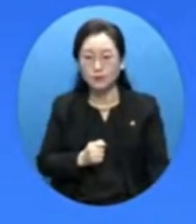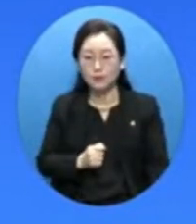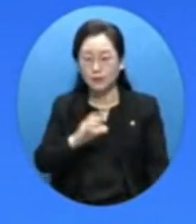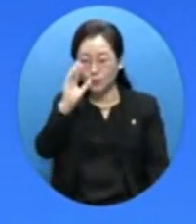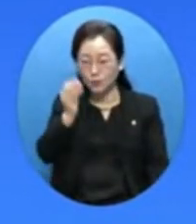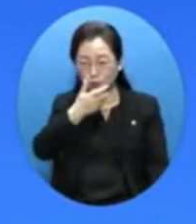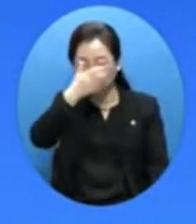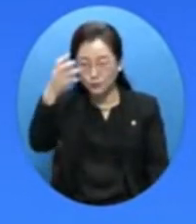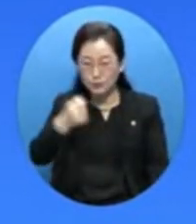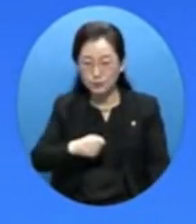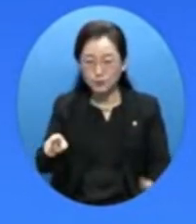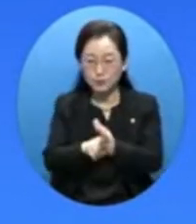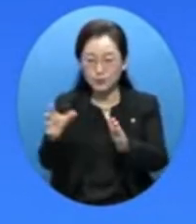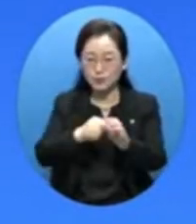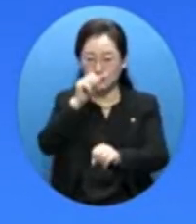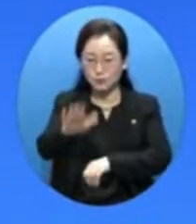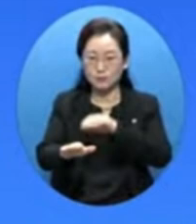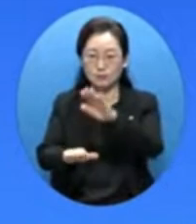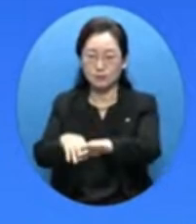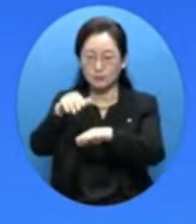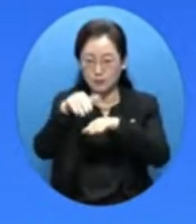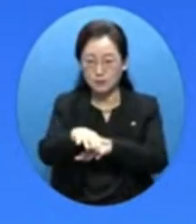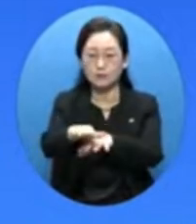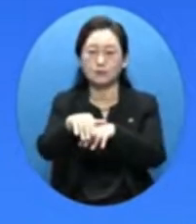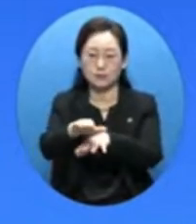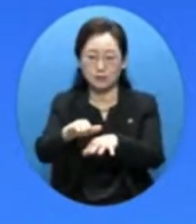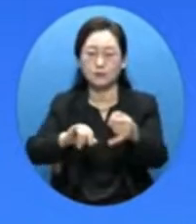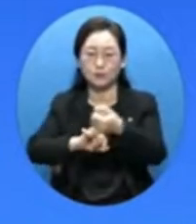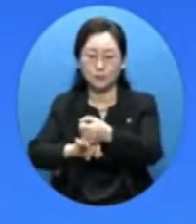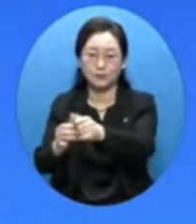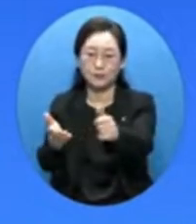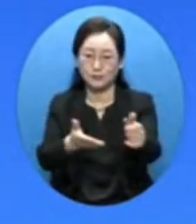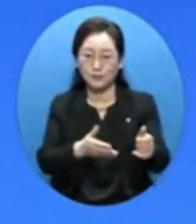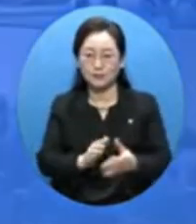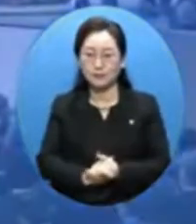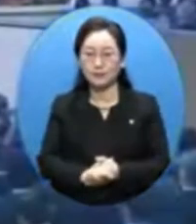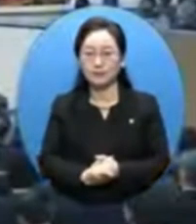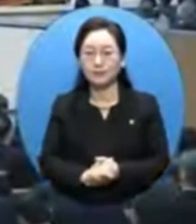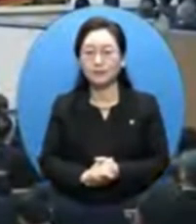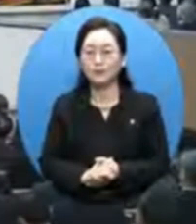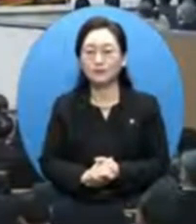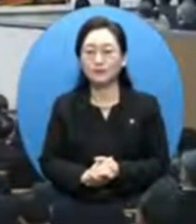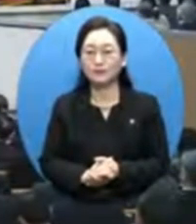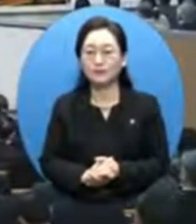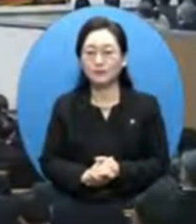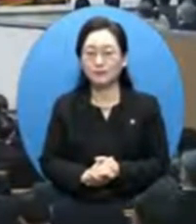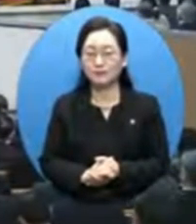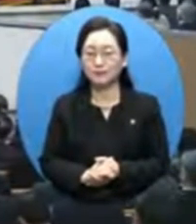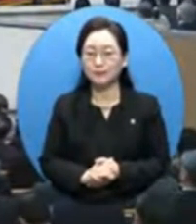거룩한 꿈을 품고 믿음으로 전진, 또 전진, 또 전진해 나가야 할 것입니다.